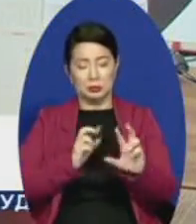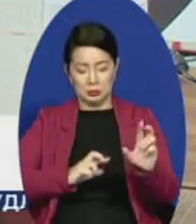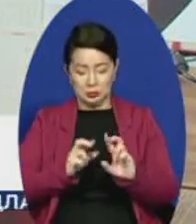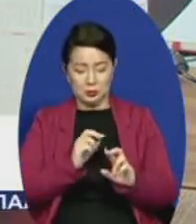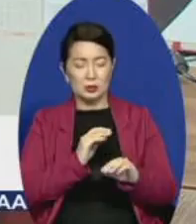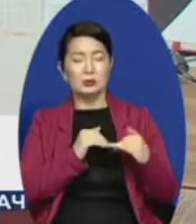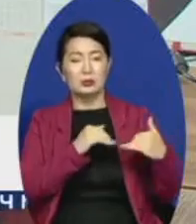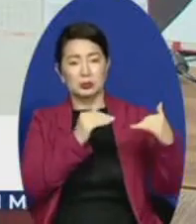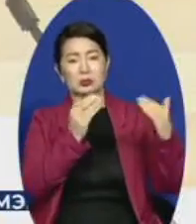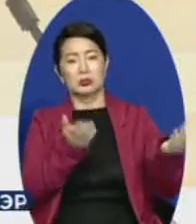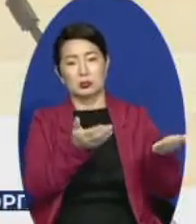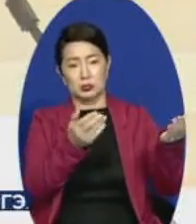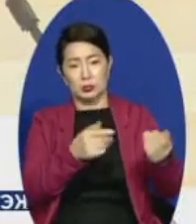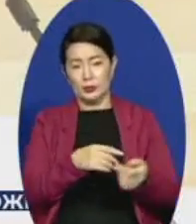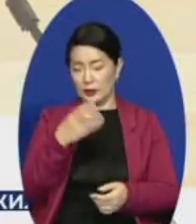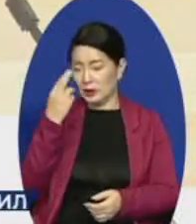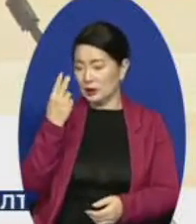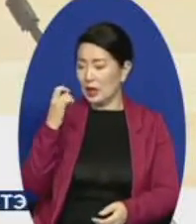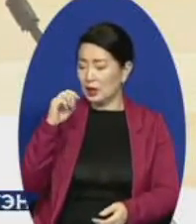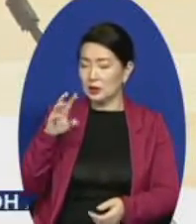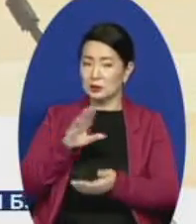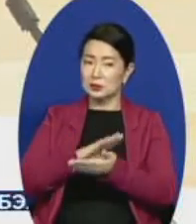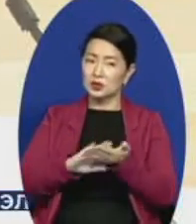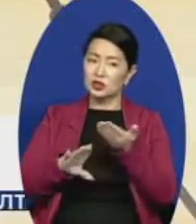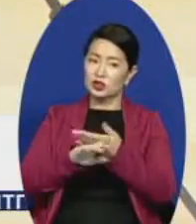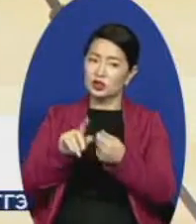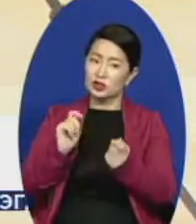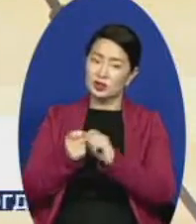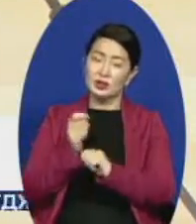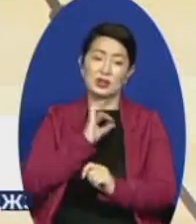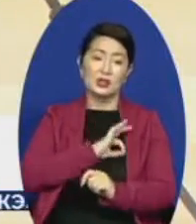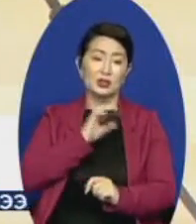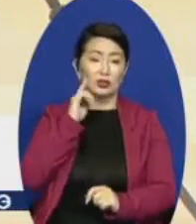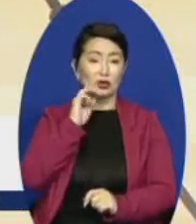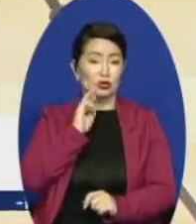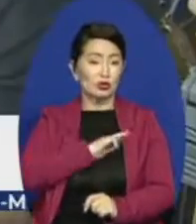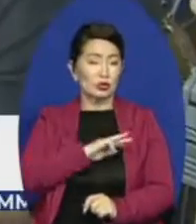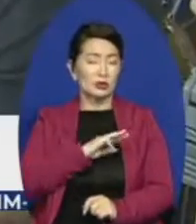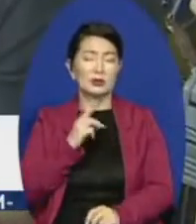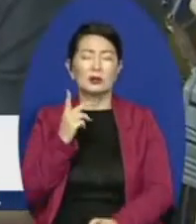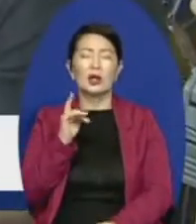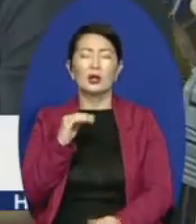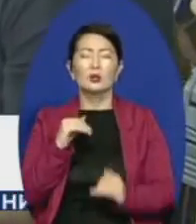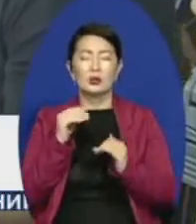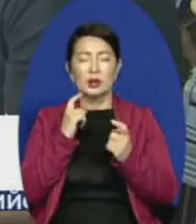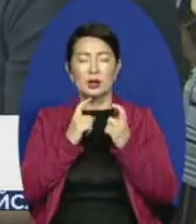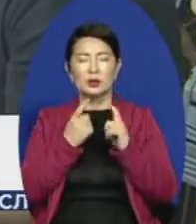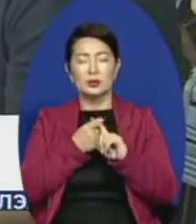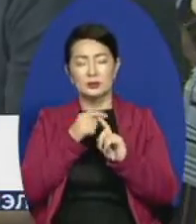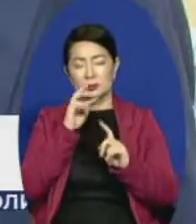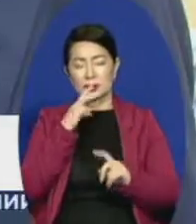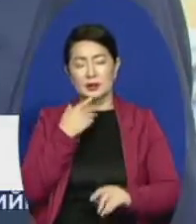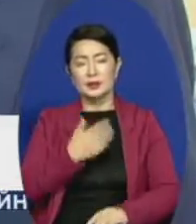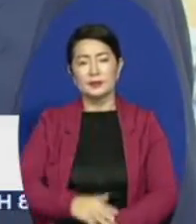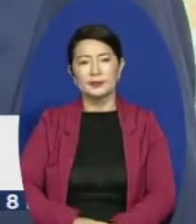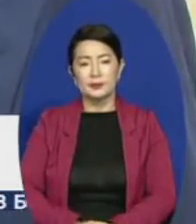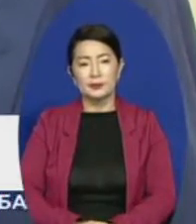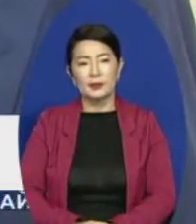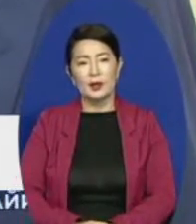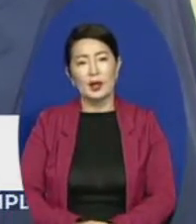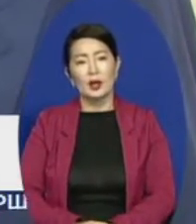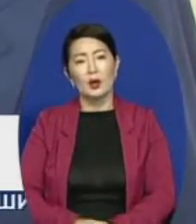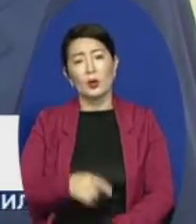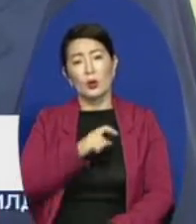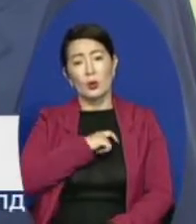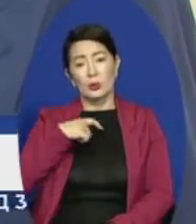бизнесийн зарчмаар нь хөгжүүлэх үүндээ цахим шилжилтийг ашиглахаар болгож хийлүүлж байгааг цахим хөгжил харилцаа холбооны яамнаас бидэгдлээ. Нэгэнт